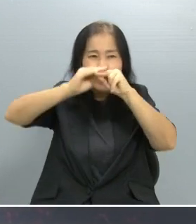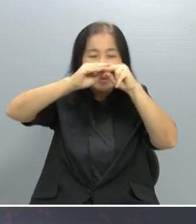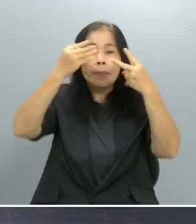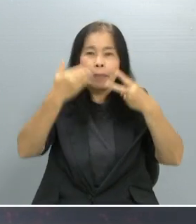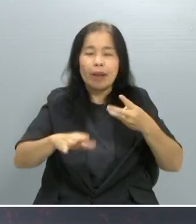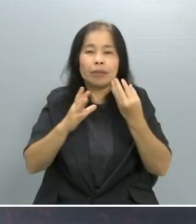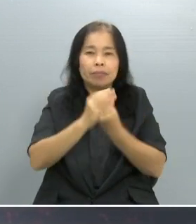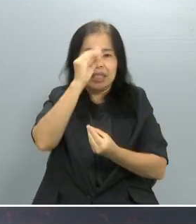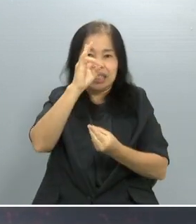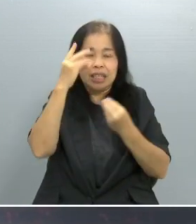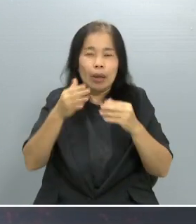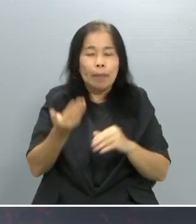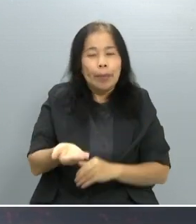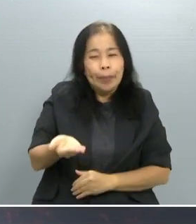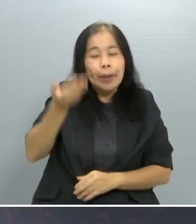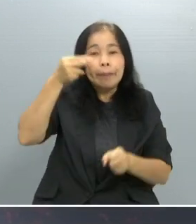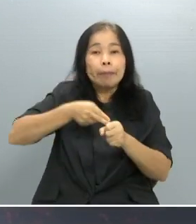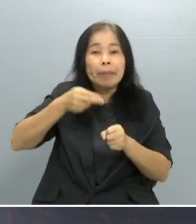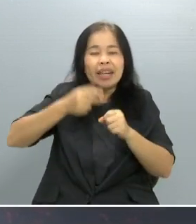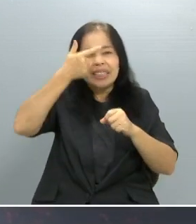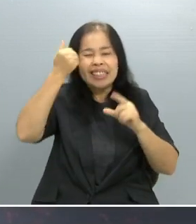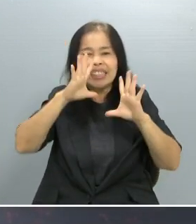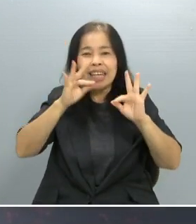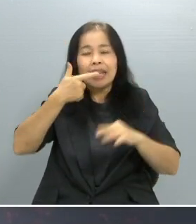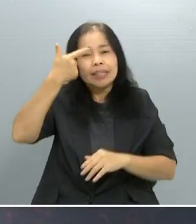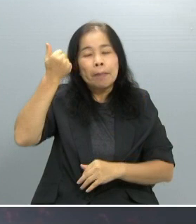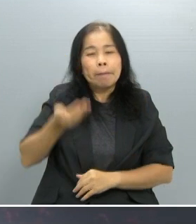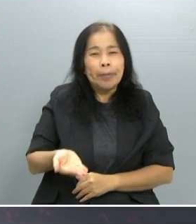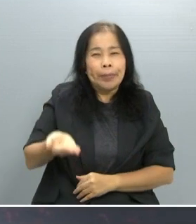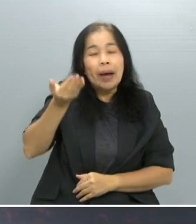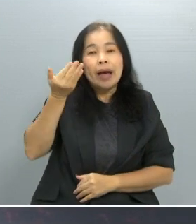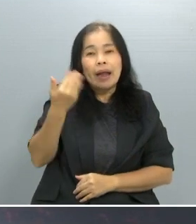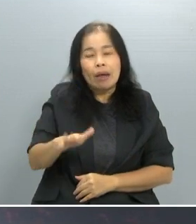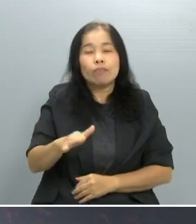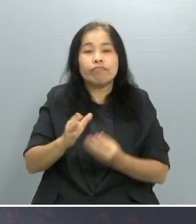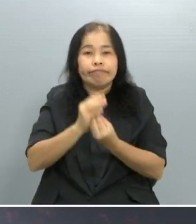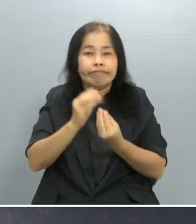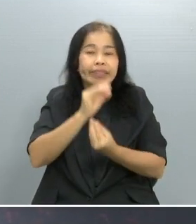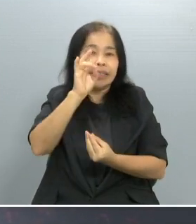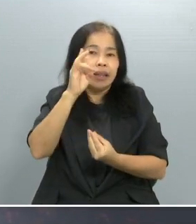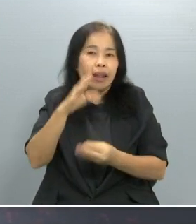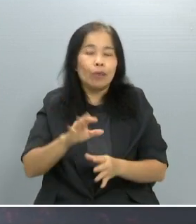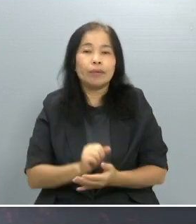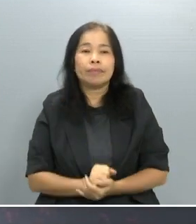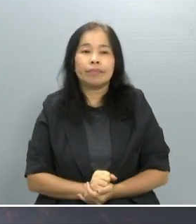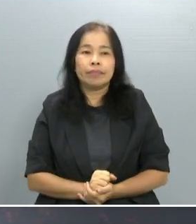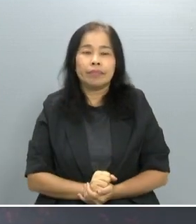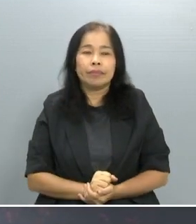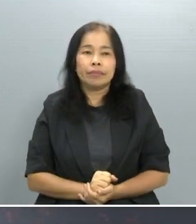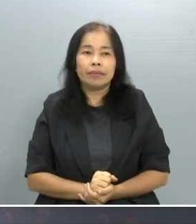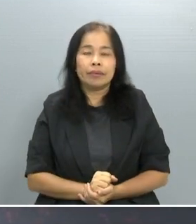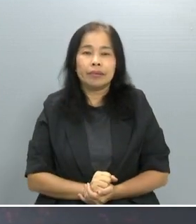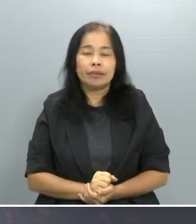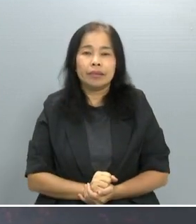ถือวธรชธิติเพิมขนต่เนื้อง ยาวนานที่สุนับตั้งแต่ปี 2,565 ค่ะแย่งเรืน้มนก่อน